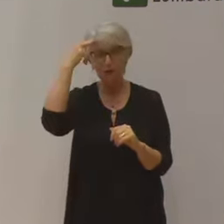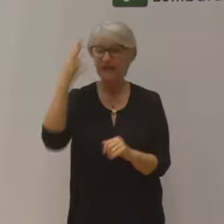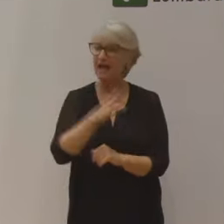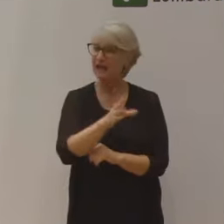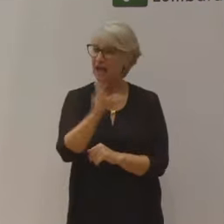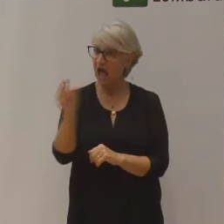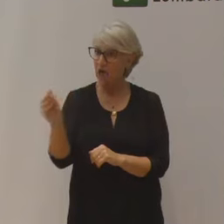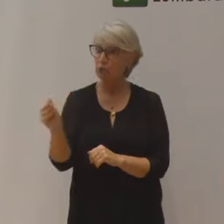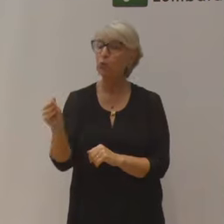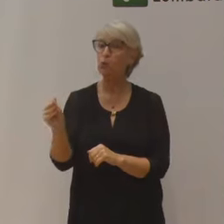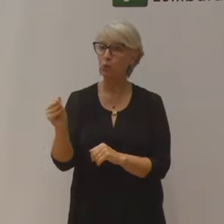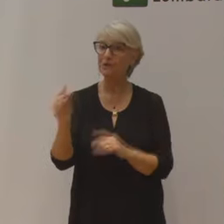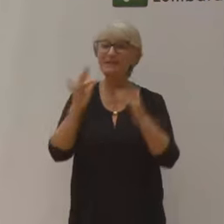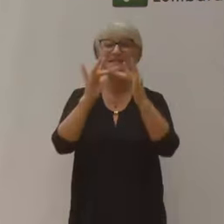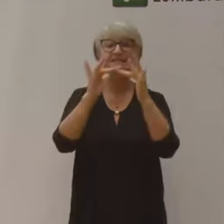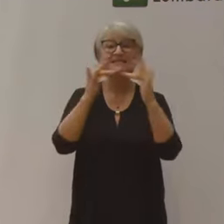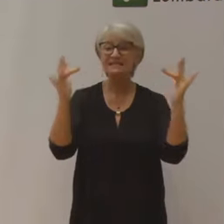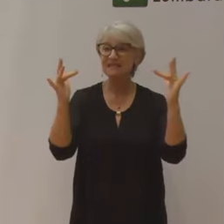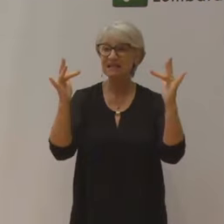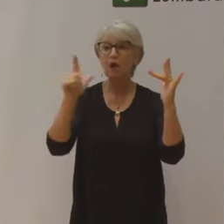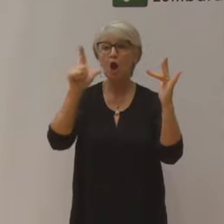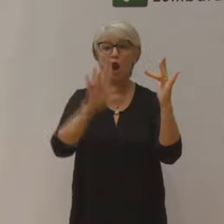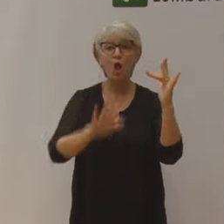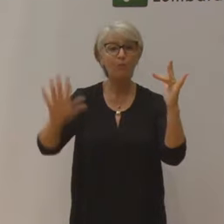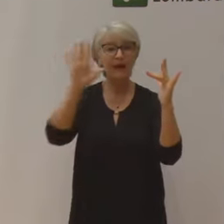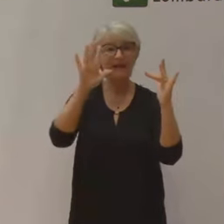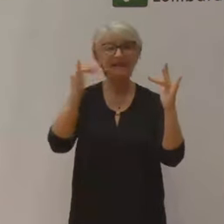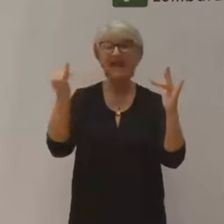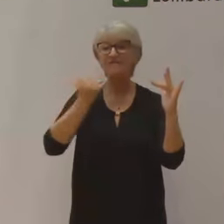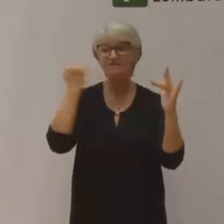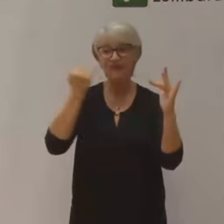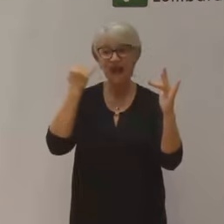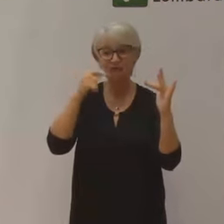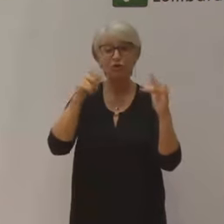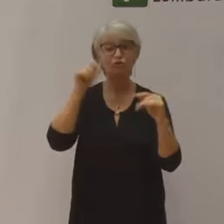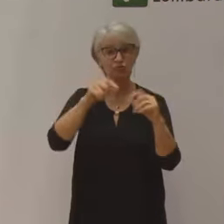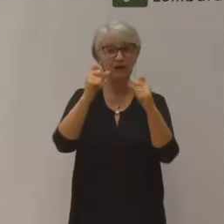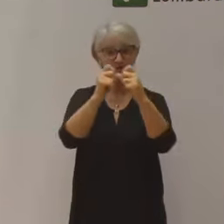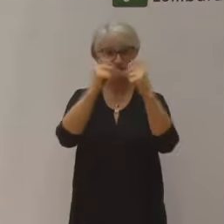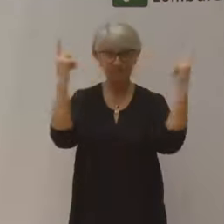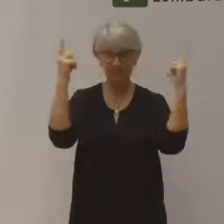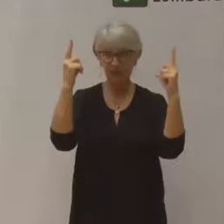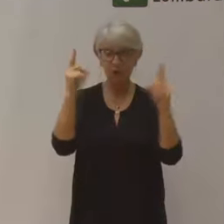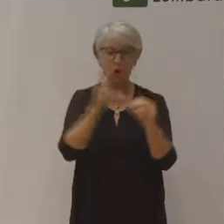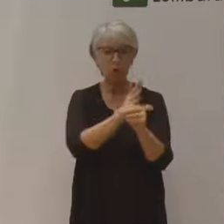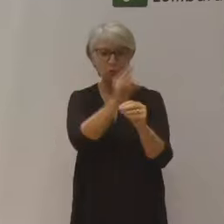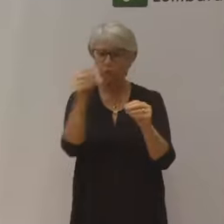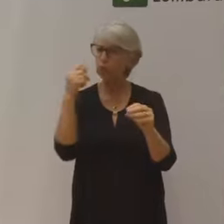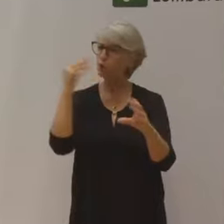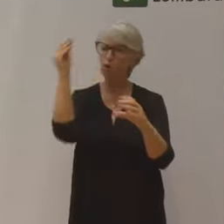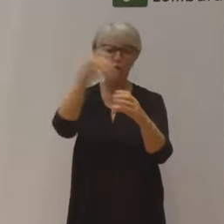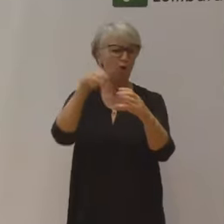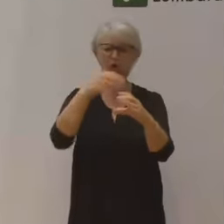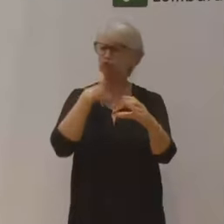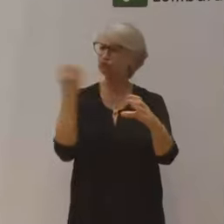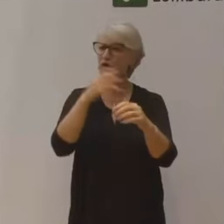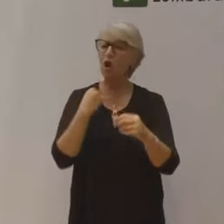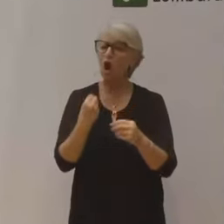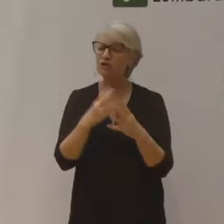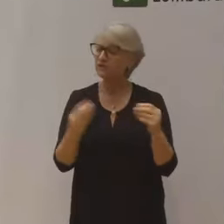che sul sito di Lombardia Facile trovate i video interi, trovate tutto quello che